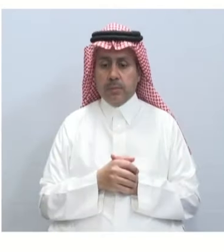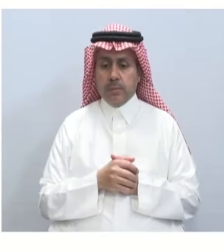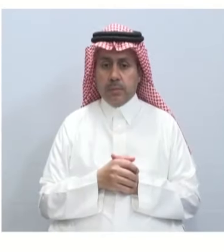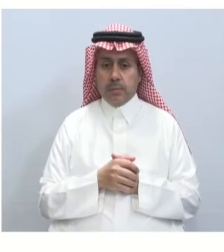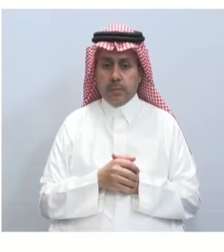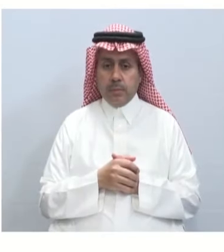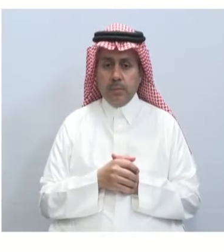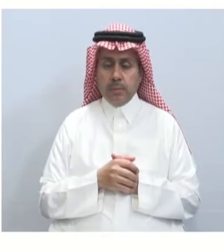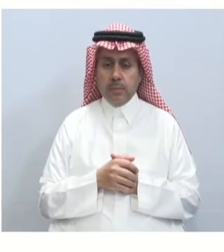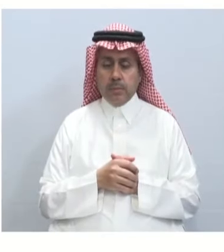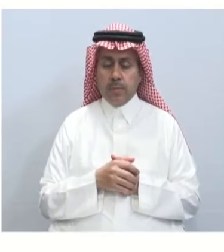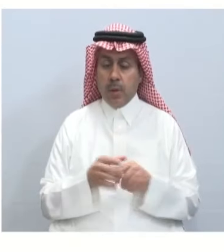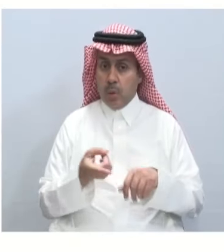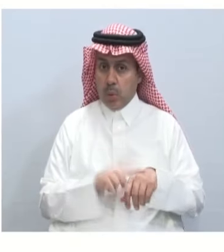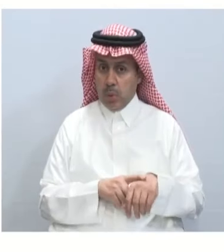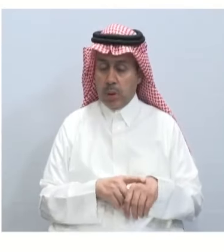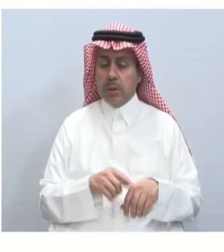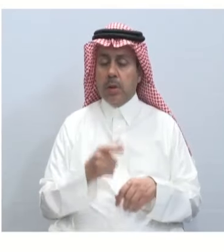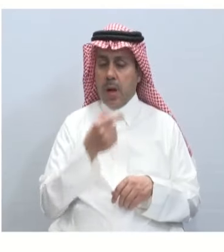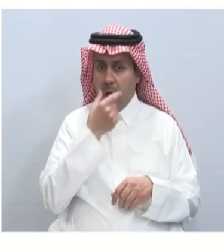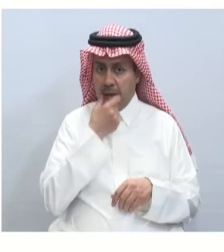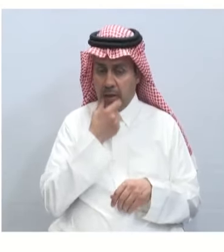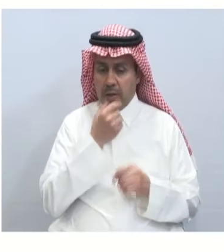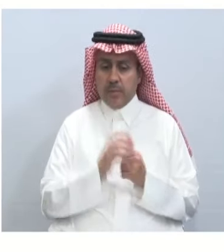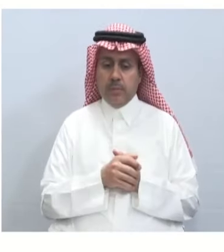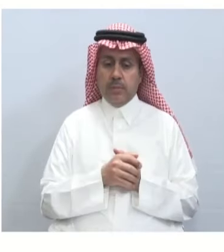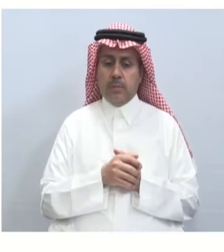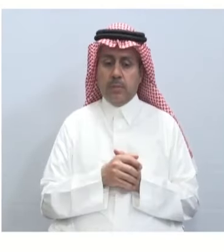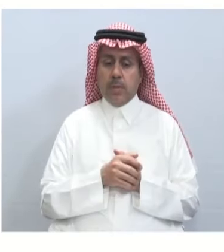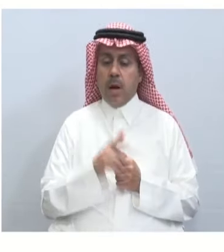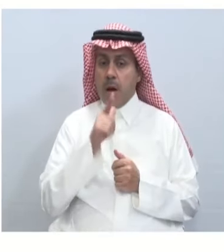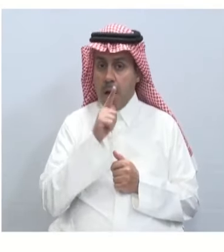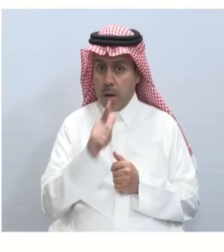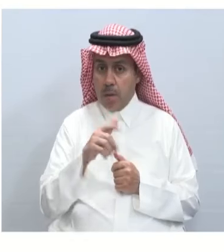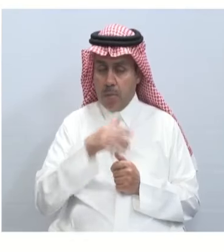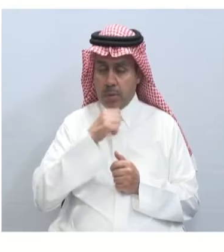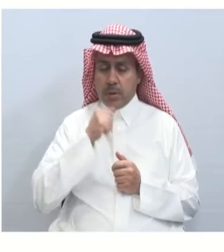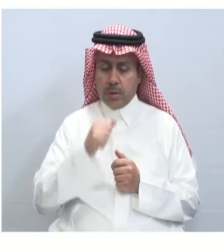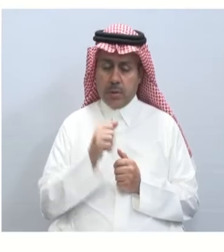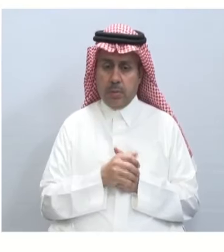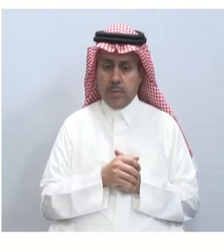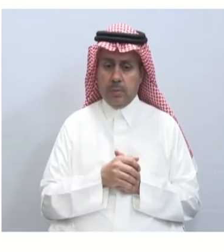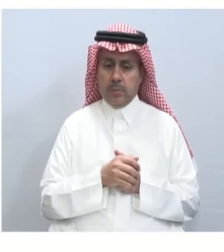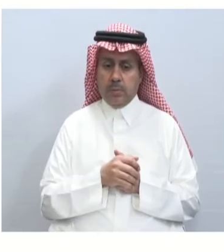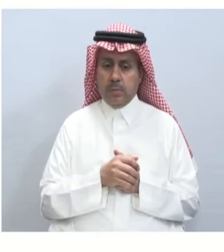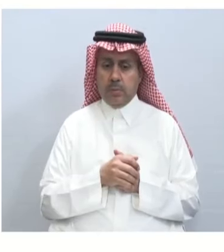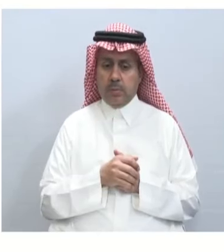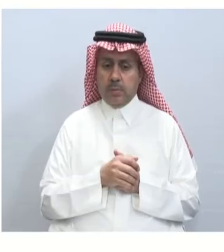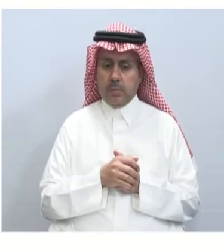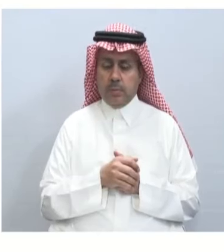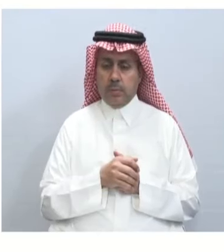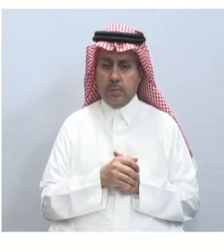صدقه نعيد قراءه الحديث مره اخرى وانتبهوا جيدا عن انس بن مالك رضي الله عنه